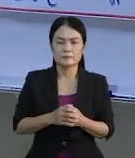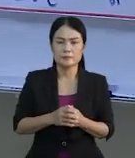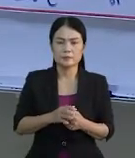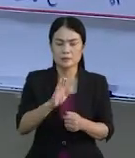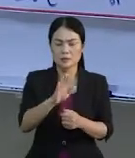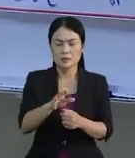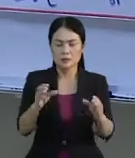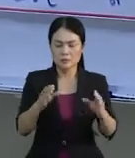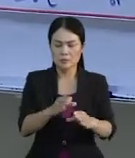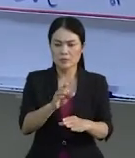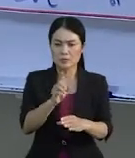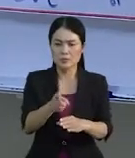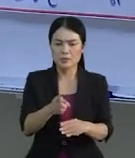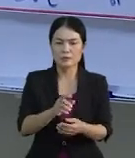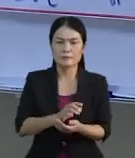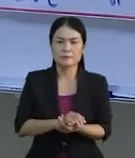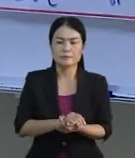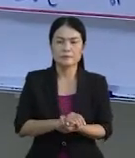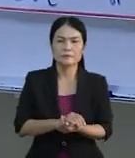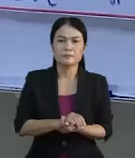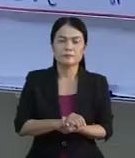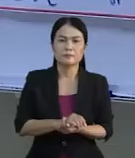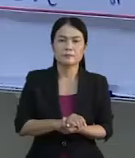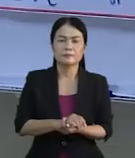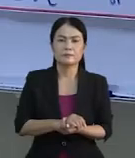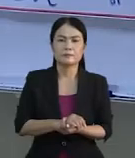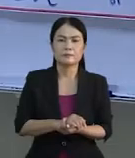របស់ពួកគេ